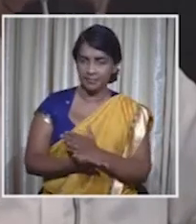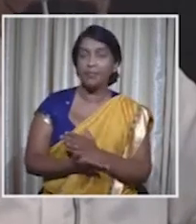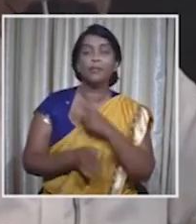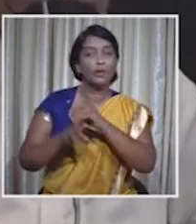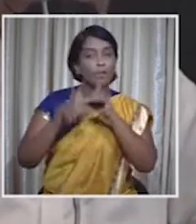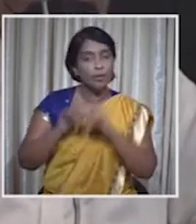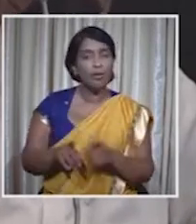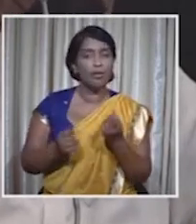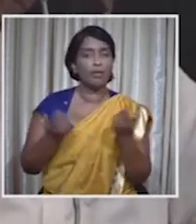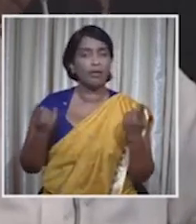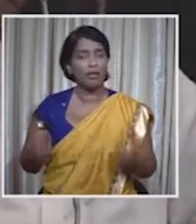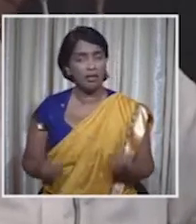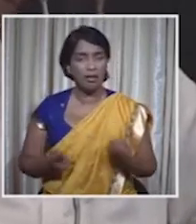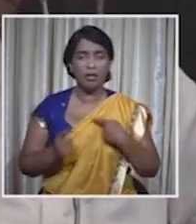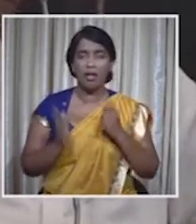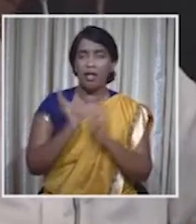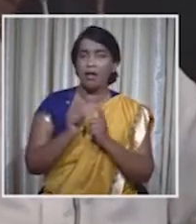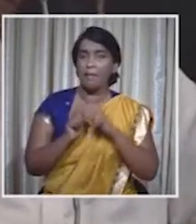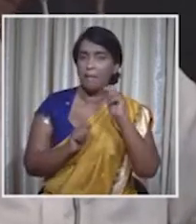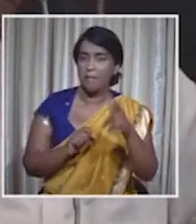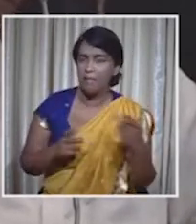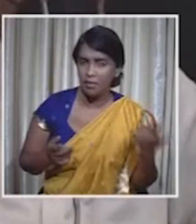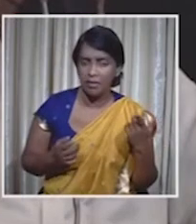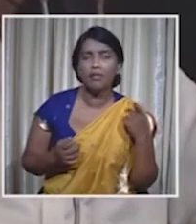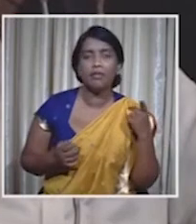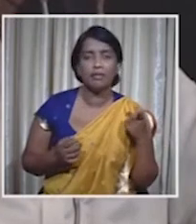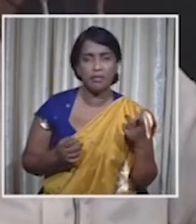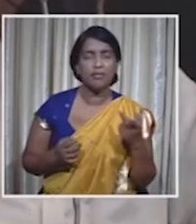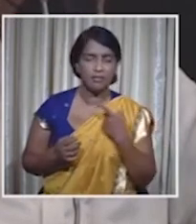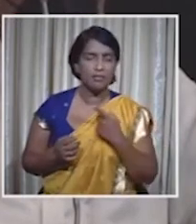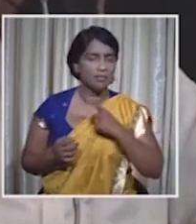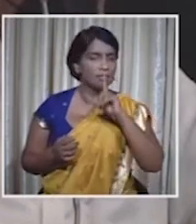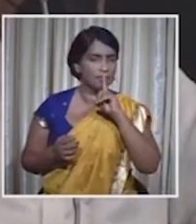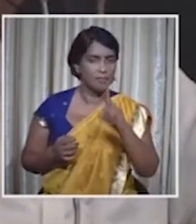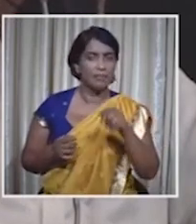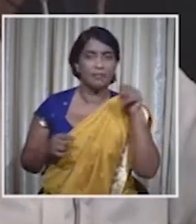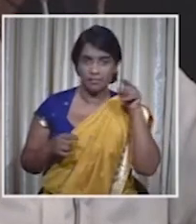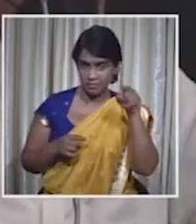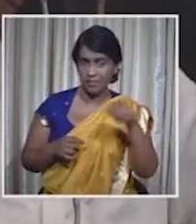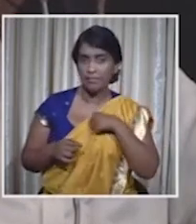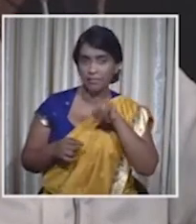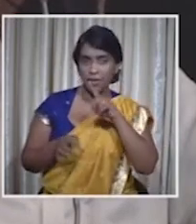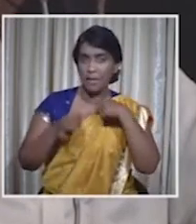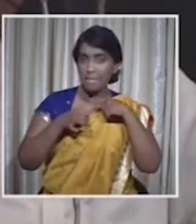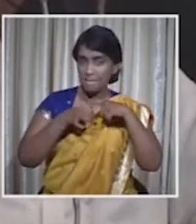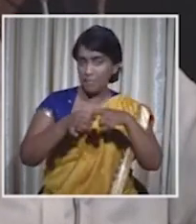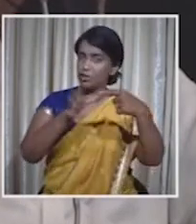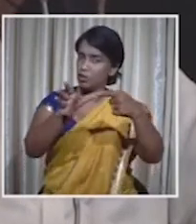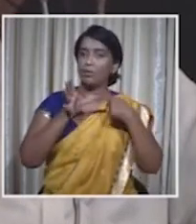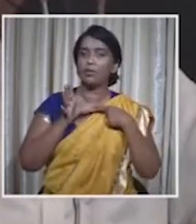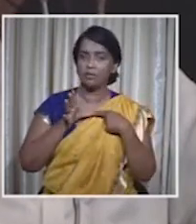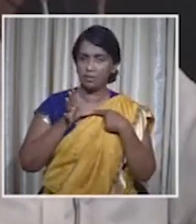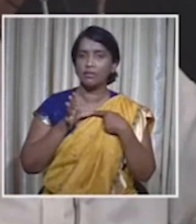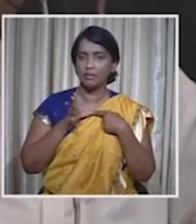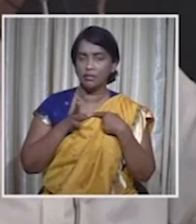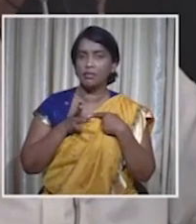අත්හිටවලා තිබෙනවා. ඉතින් මෙච්චර සල්ලි නැතුව ණය ගවා ගන්න විදියක් නැතුව ඉඳෙද්දි මං අහන්නේ දැන් මෙතුමාගෙන් මං අහපු ප්‍රශ්නෙට